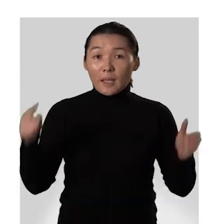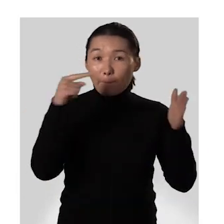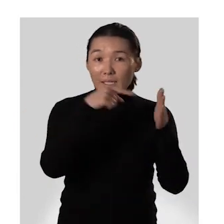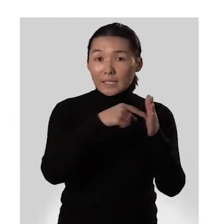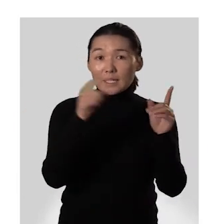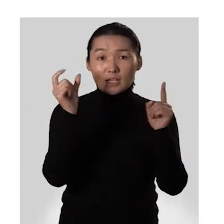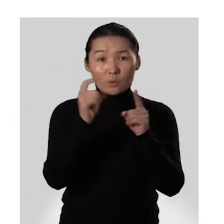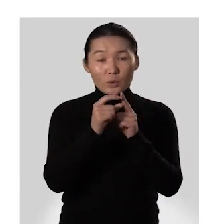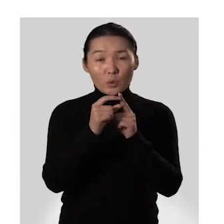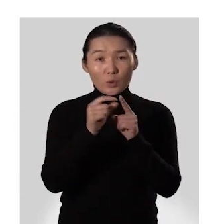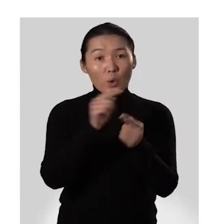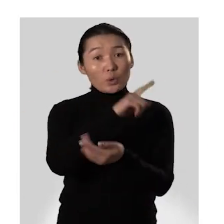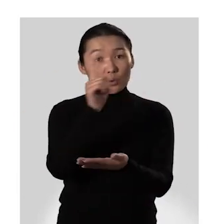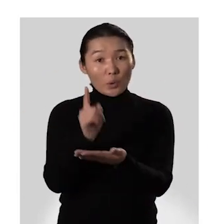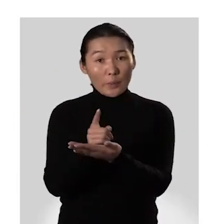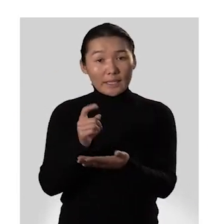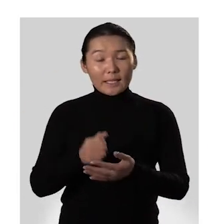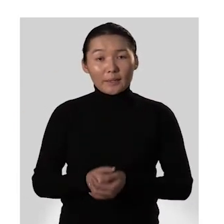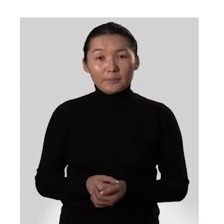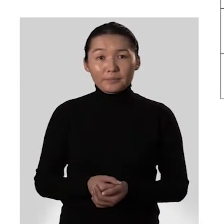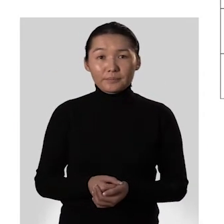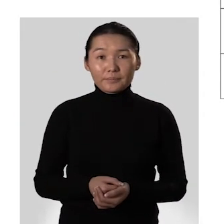Белгиленген сөздөргө суроо бергиле.